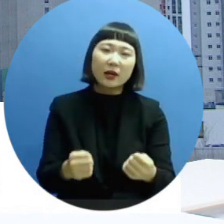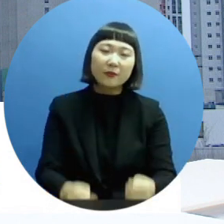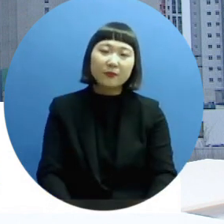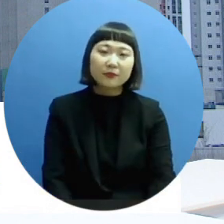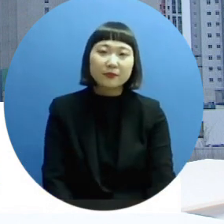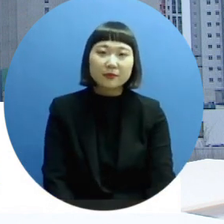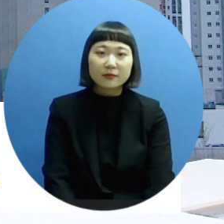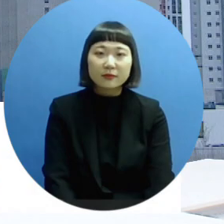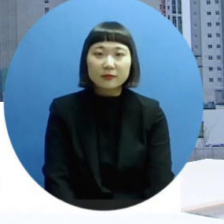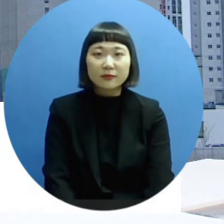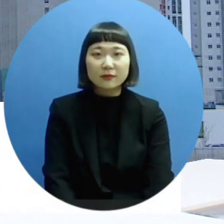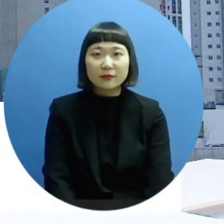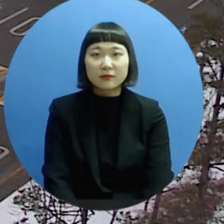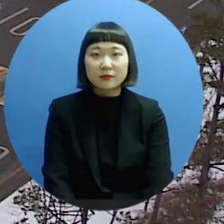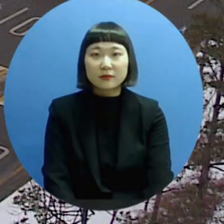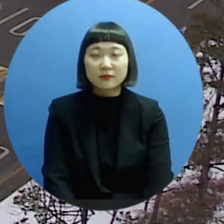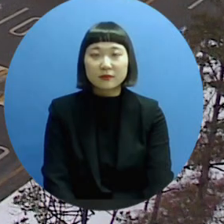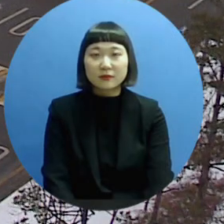기자가 보도합니다.